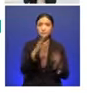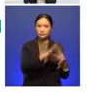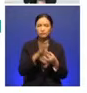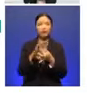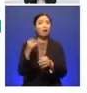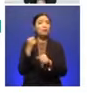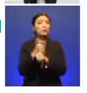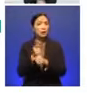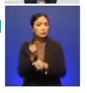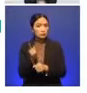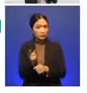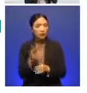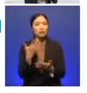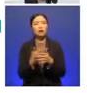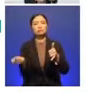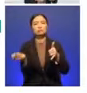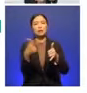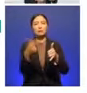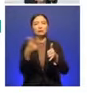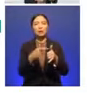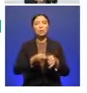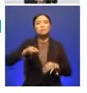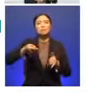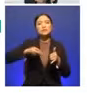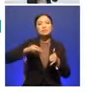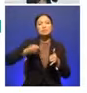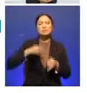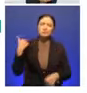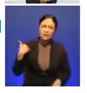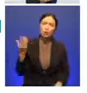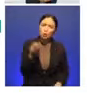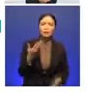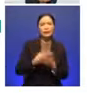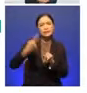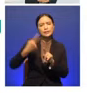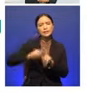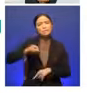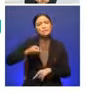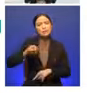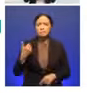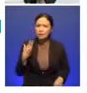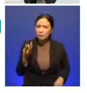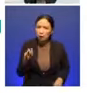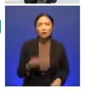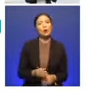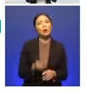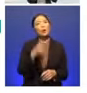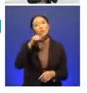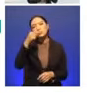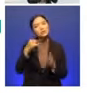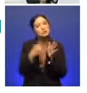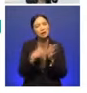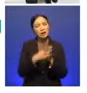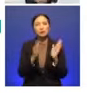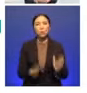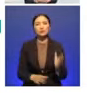านทำที่ได้รับค่าจ้างและเงินเดือนเป็นประจำก็ยิ่งน้อยไปใหญ่นะครับพูดง่ายๆก็คือคนจนมีงานน้อย